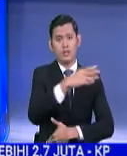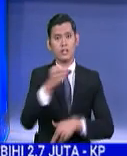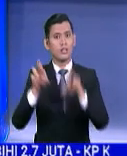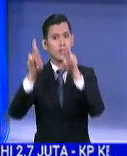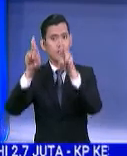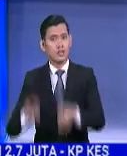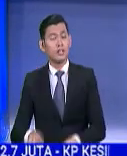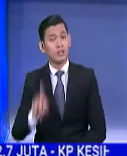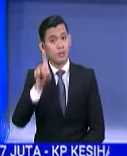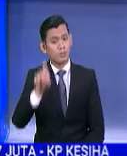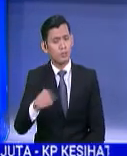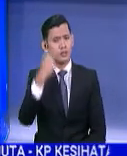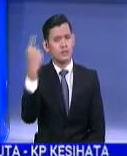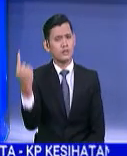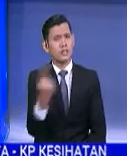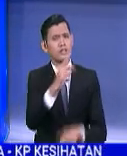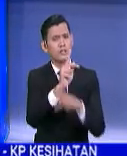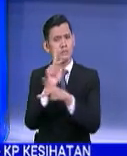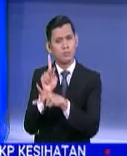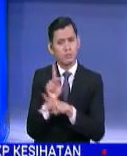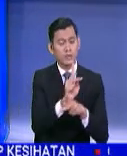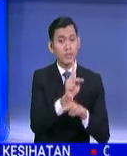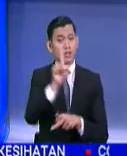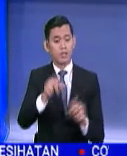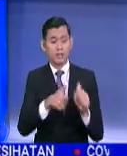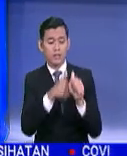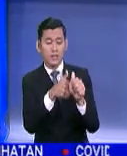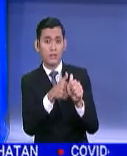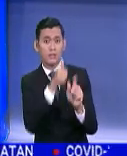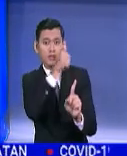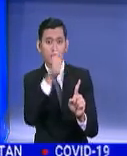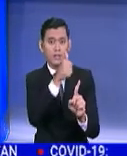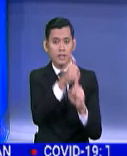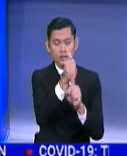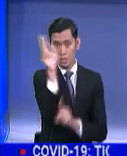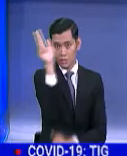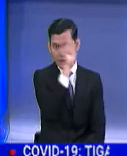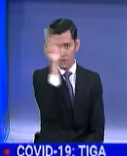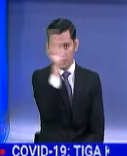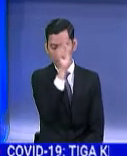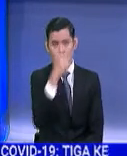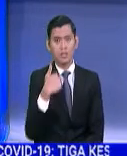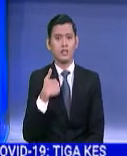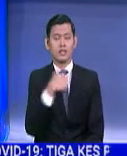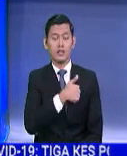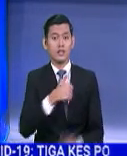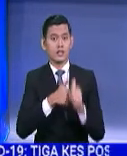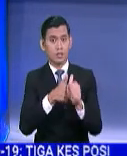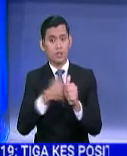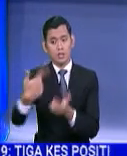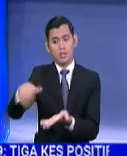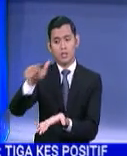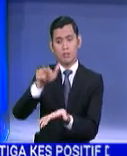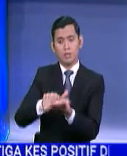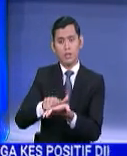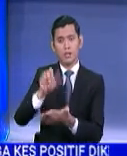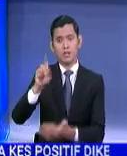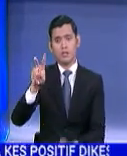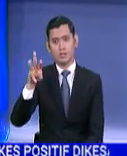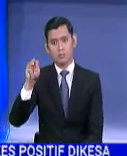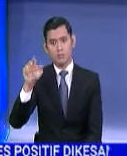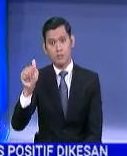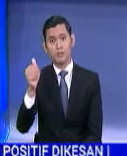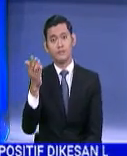rakyat juga perlu sentiasa berwaspada dan patuh arahan pihak berkuasa. Kita ikuti laporan yang disediakan wartawan Nurul Asmawati